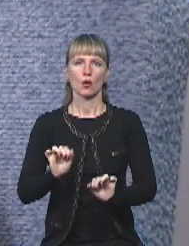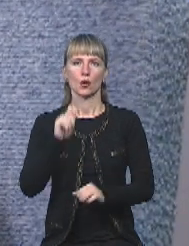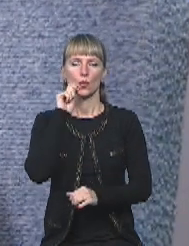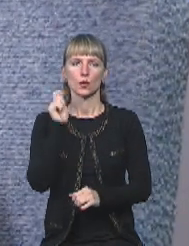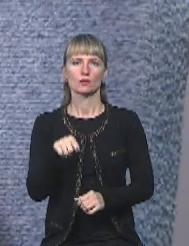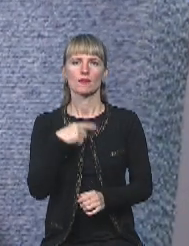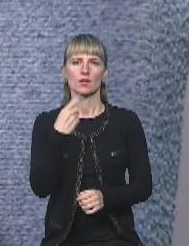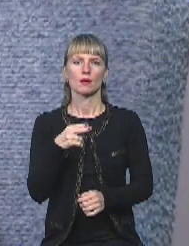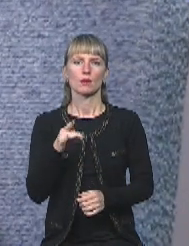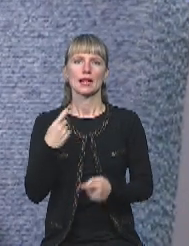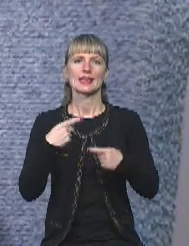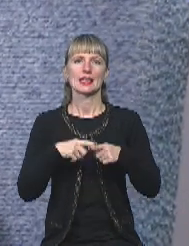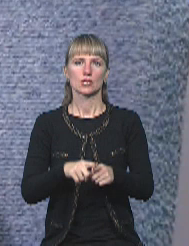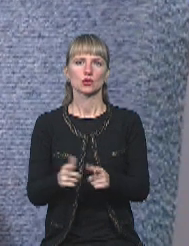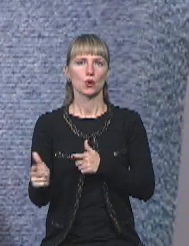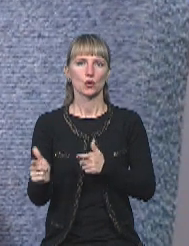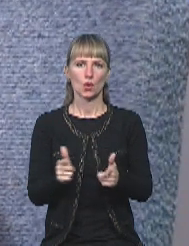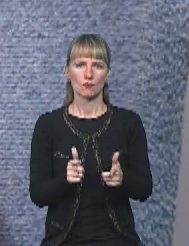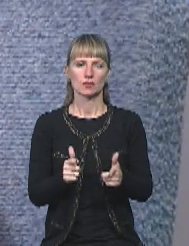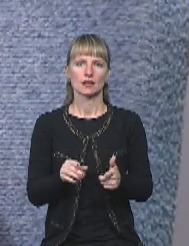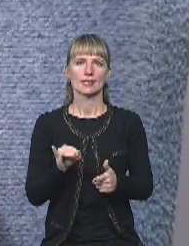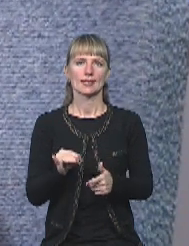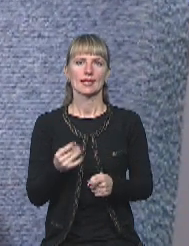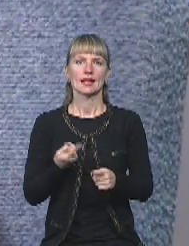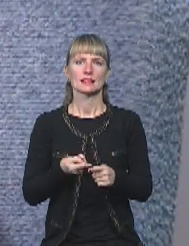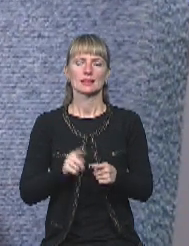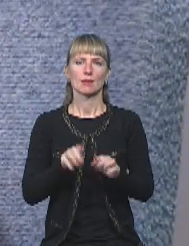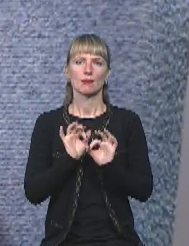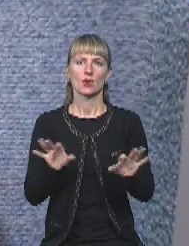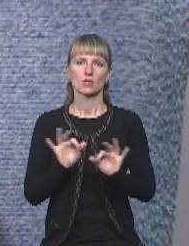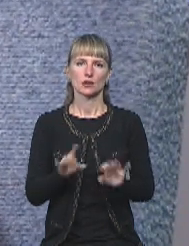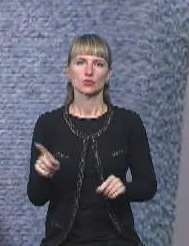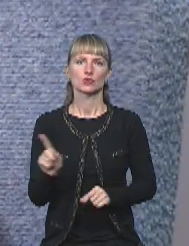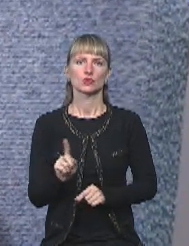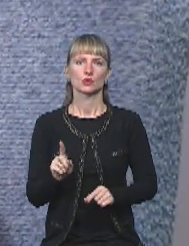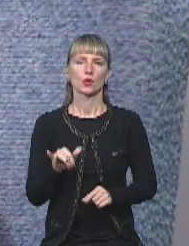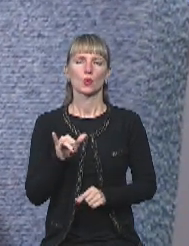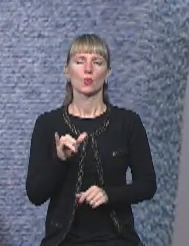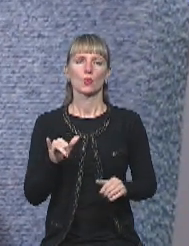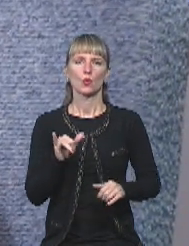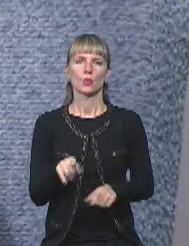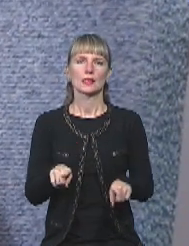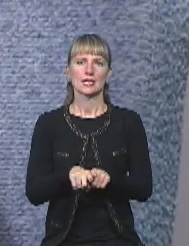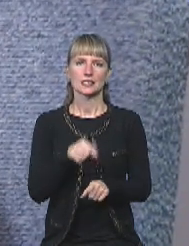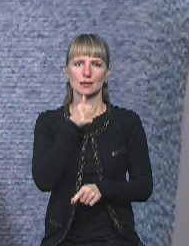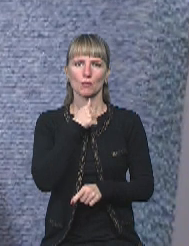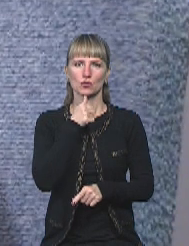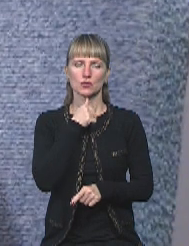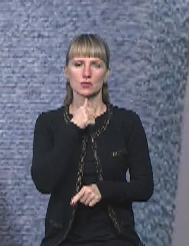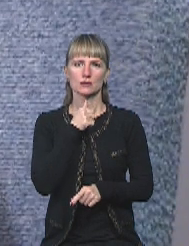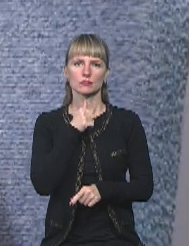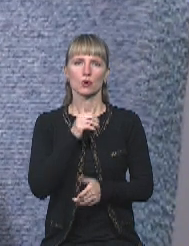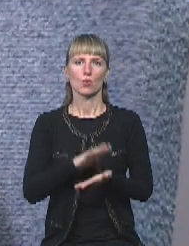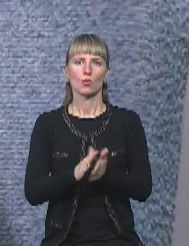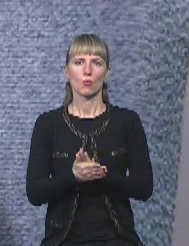тут йдеться про технічну готовність, і якраз це пояснюється, що у такий спосіб ну,